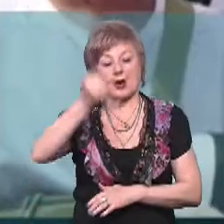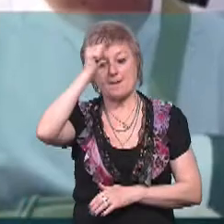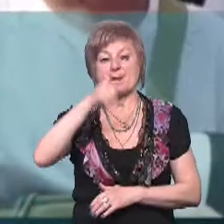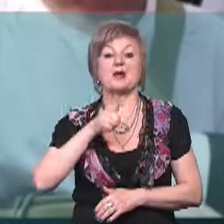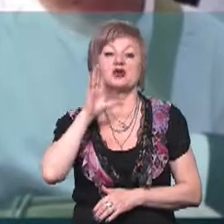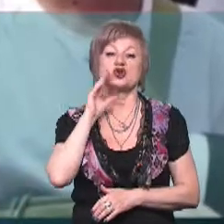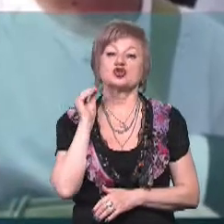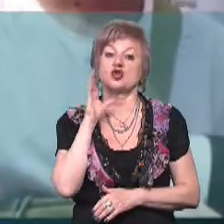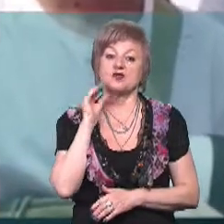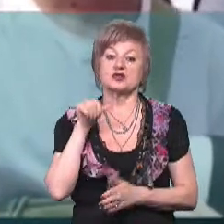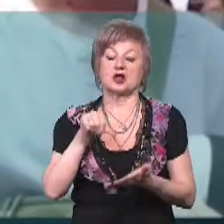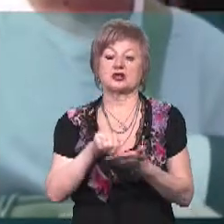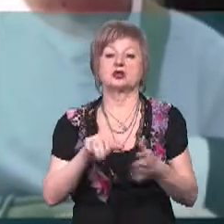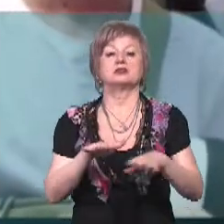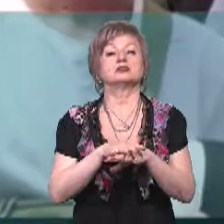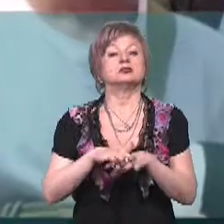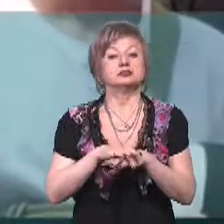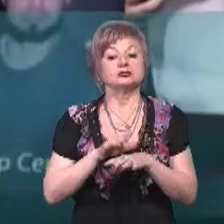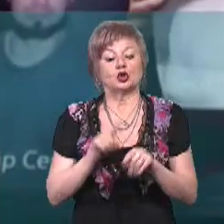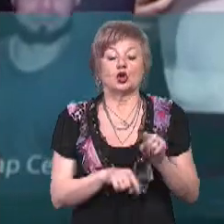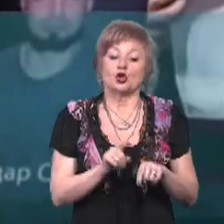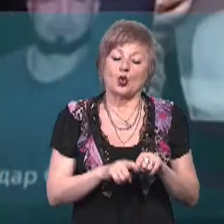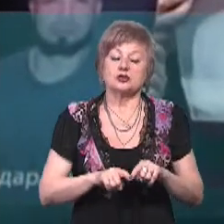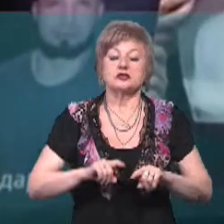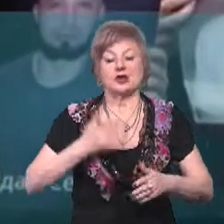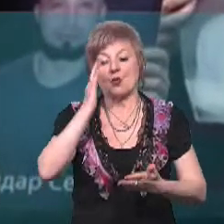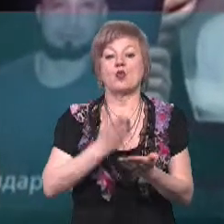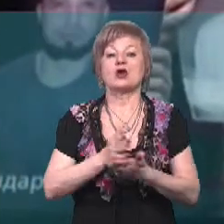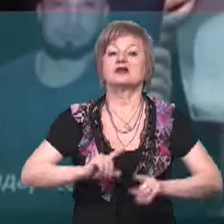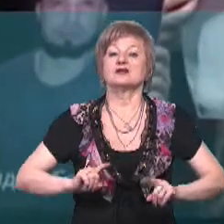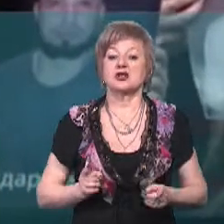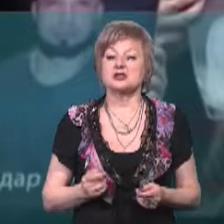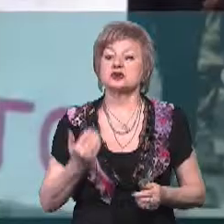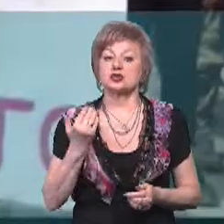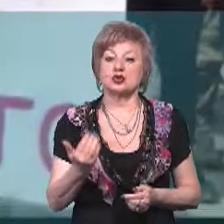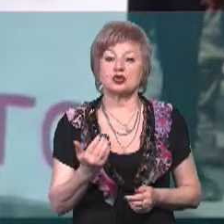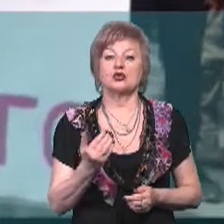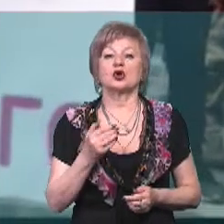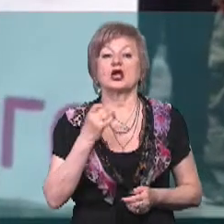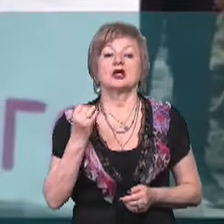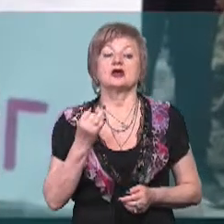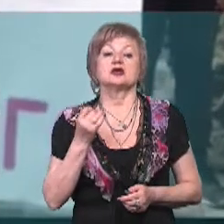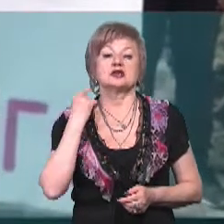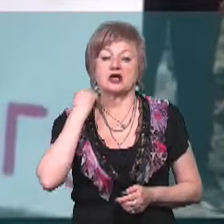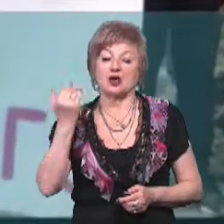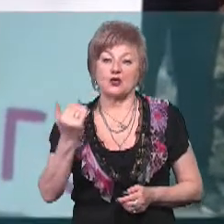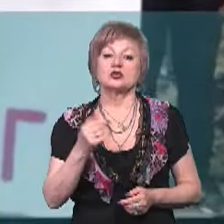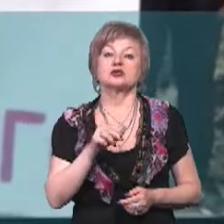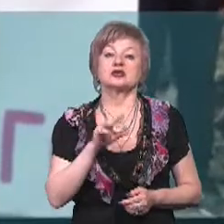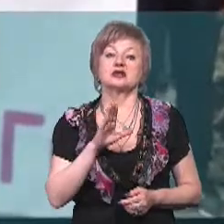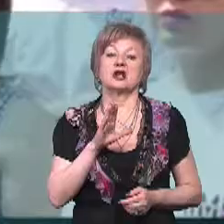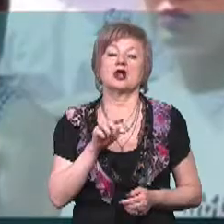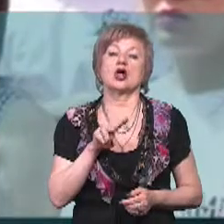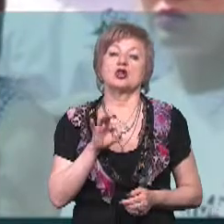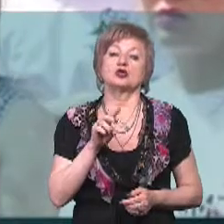Прийшли представники громадських організацій та родичі політв'язнів. Серед них дружина військовополоненого з Кропивницького Сергія Глондера. Розповідає,